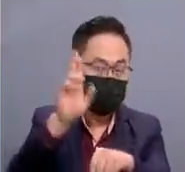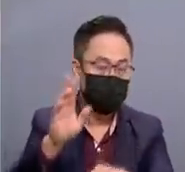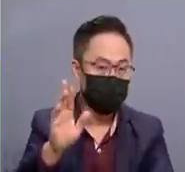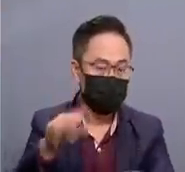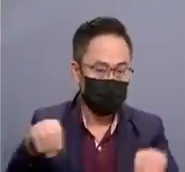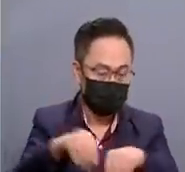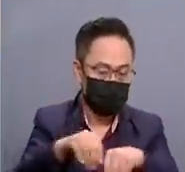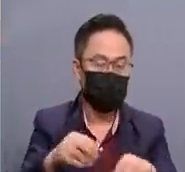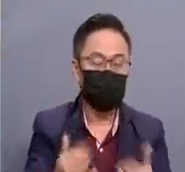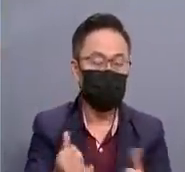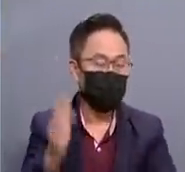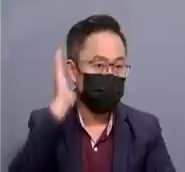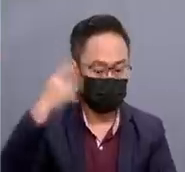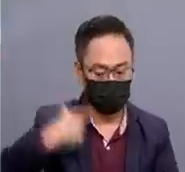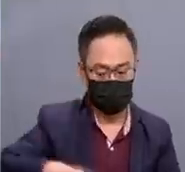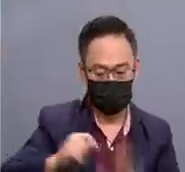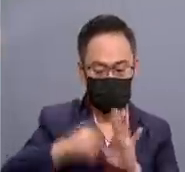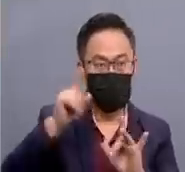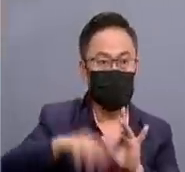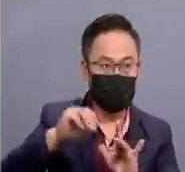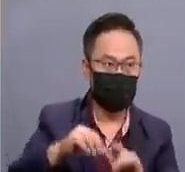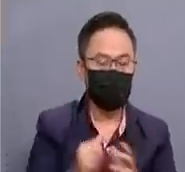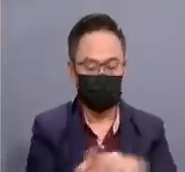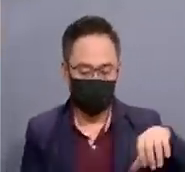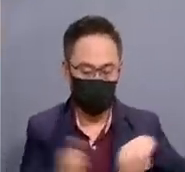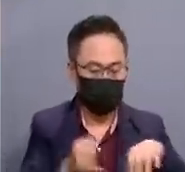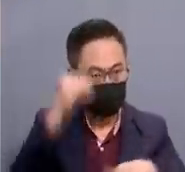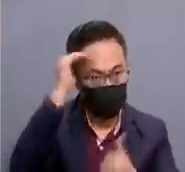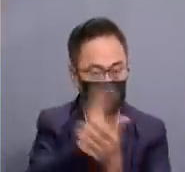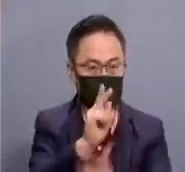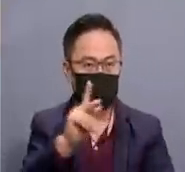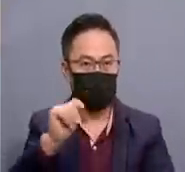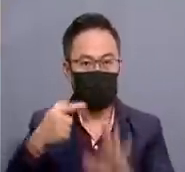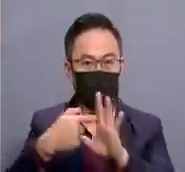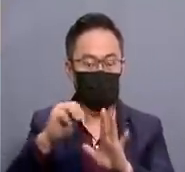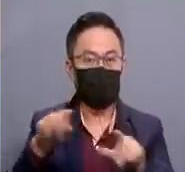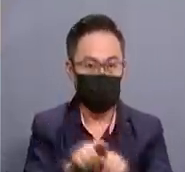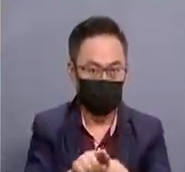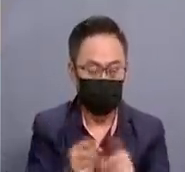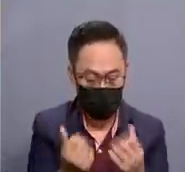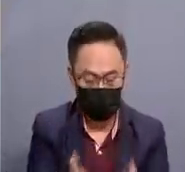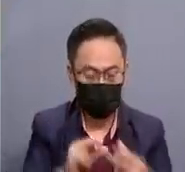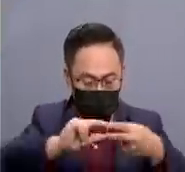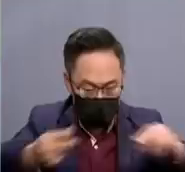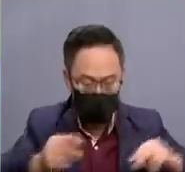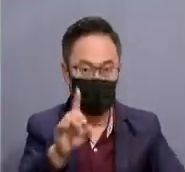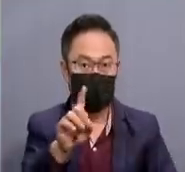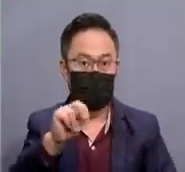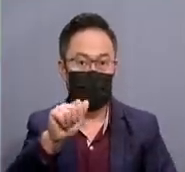พอไม่สัมภาษณ์ว่าการให้ข่าวของตำรวจทำให้สังคมสับสนครับเพราะไม่ปรากฏว่ามีดีเอ็นเอของลุงพลเกี่ยวข้องโดยตร